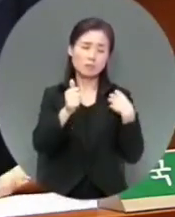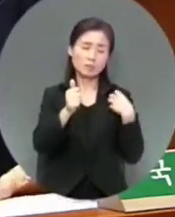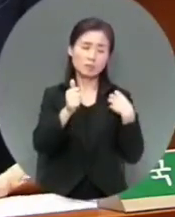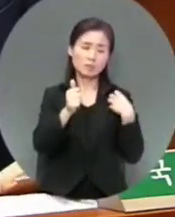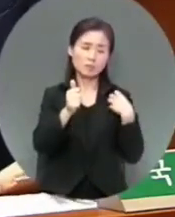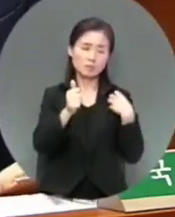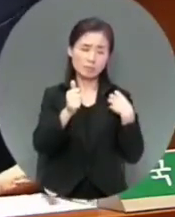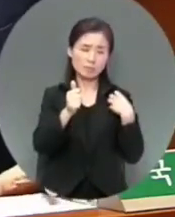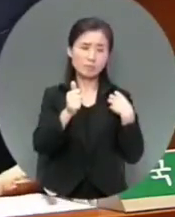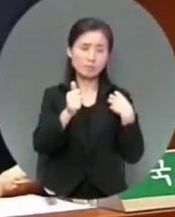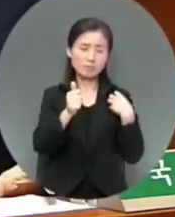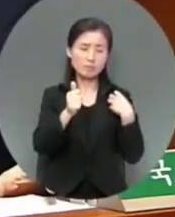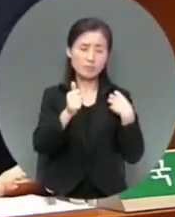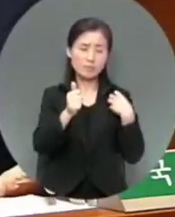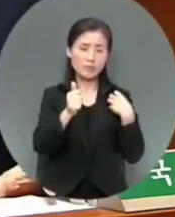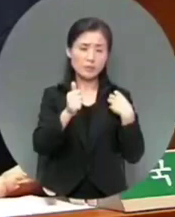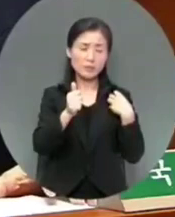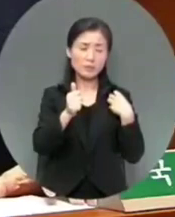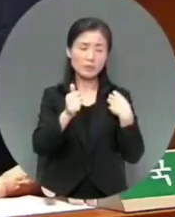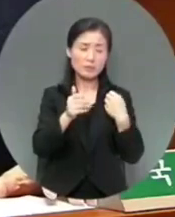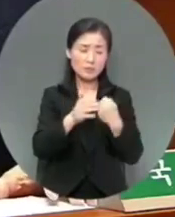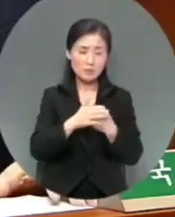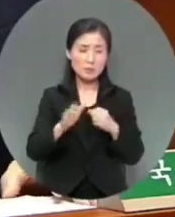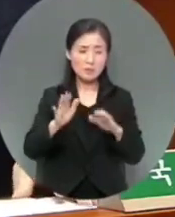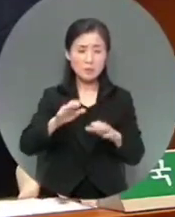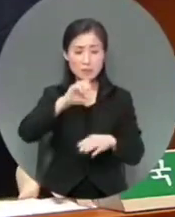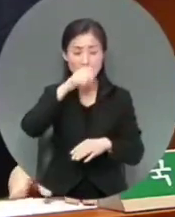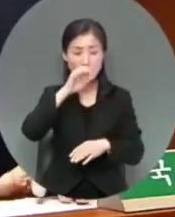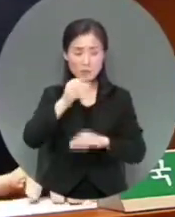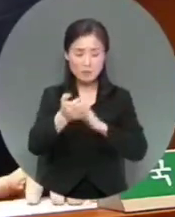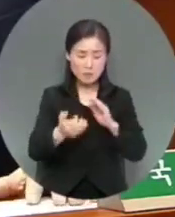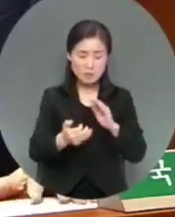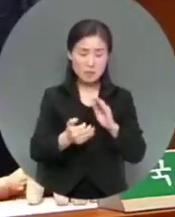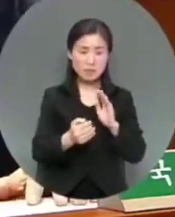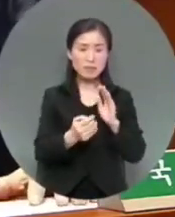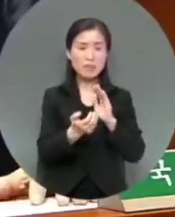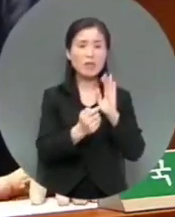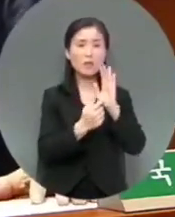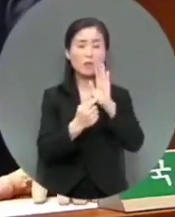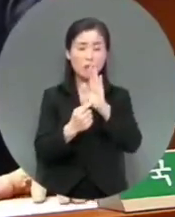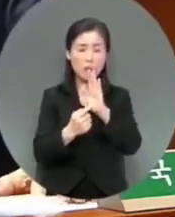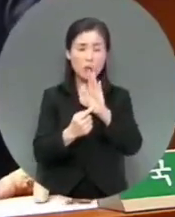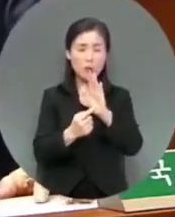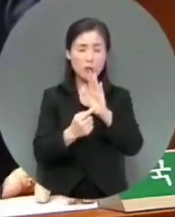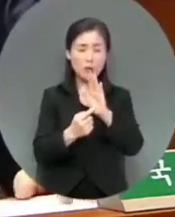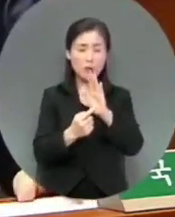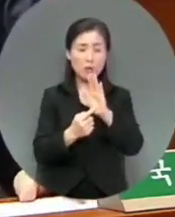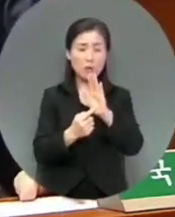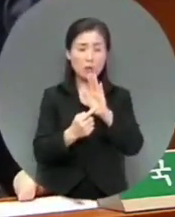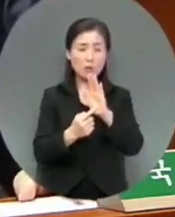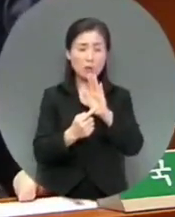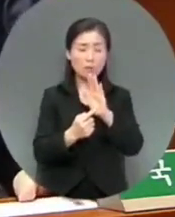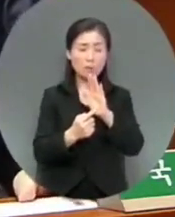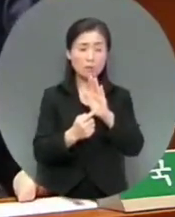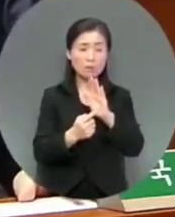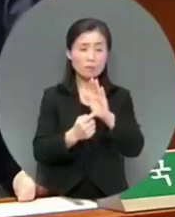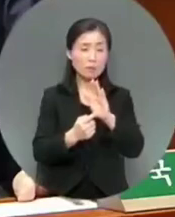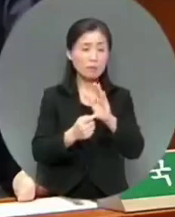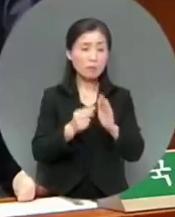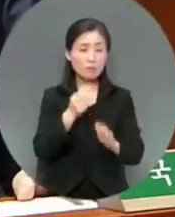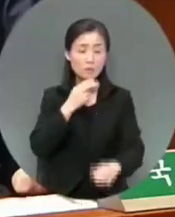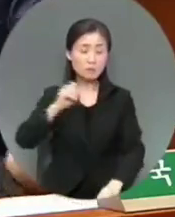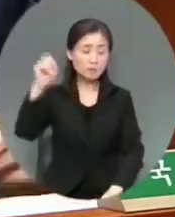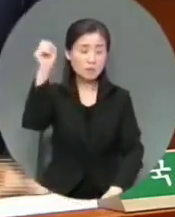수 있게끔 이번 예산이 사전 예고라든지 뭐 또 잘못했으니까 이렇다는 거 없이 너무 이래 해서